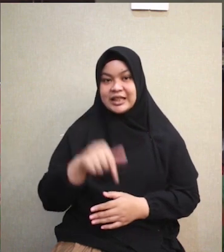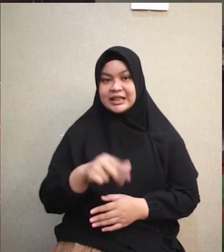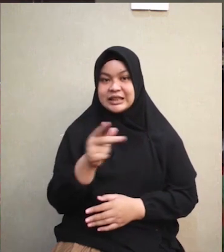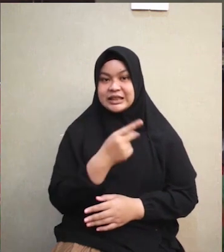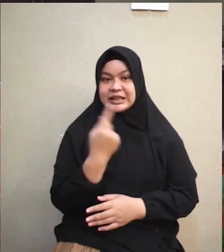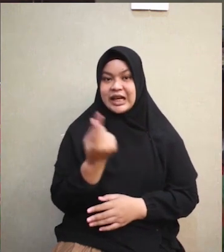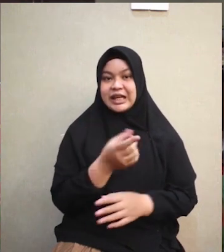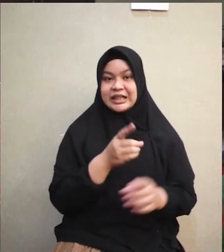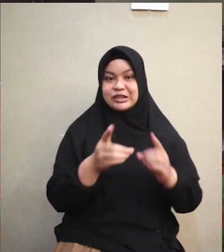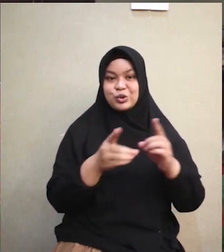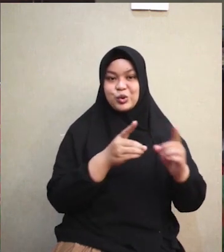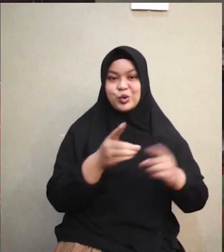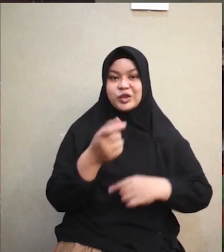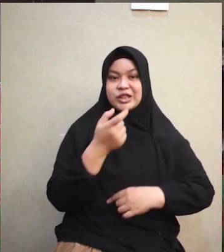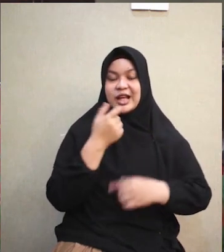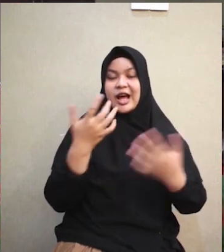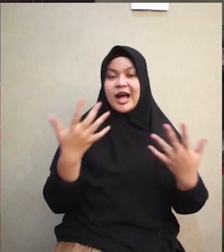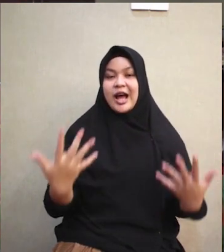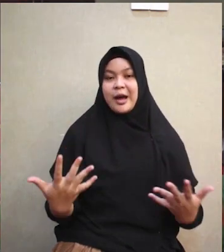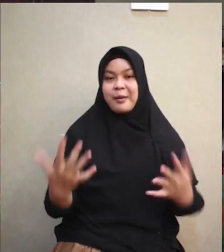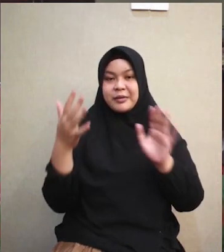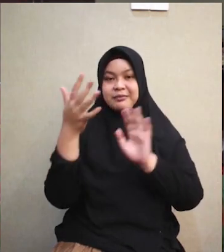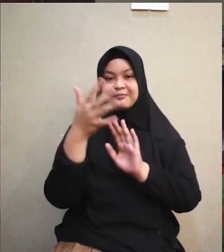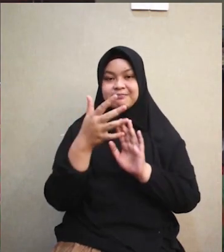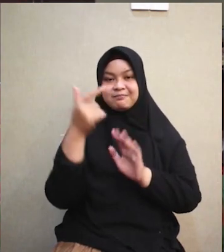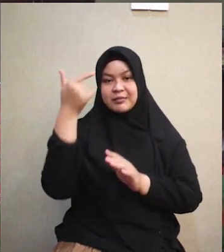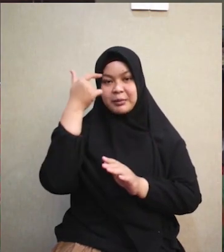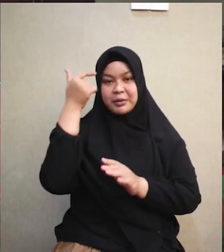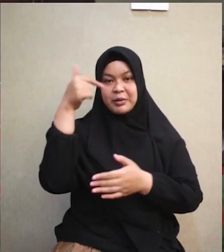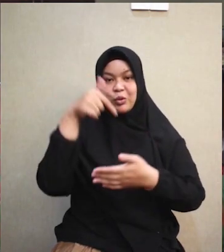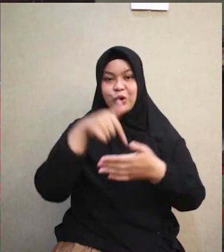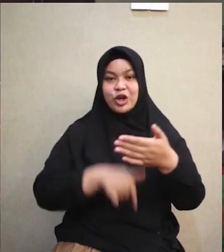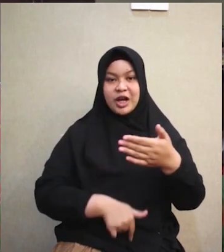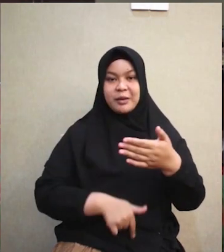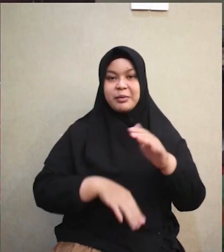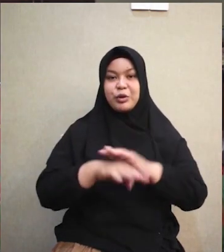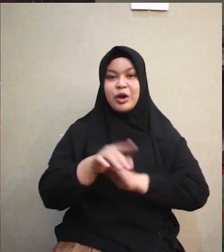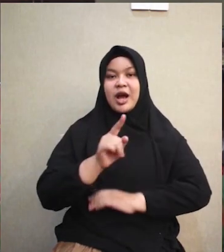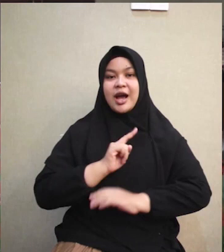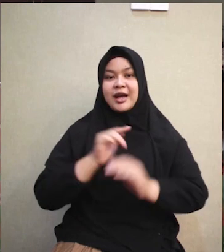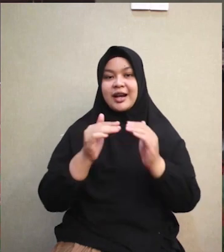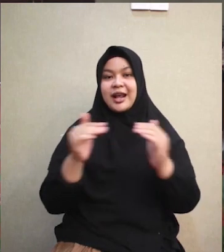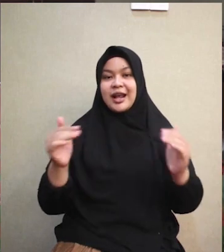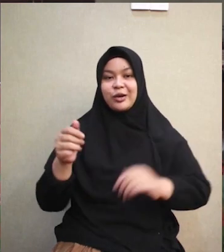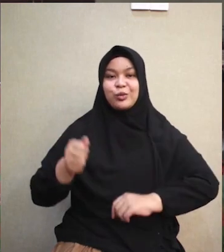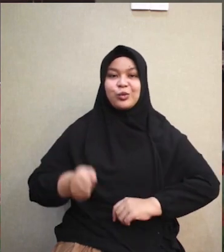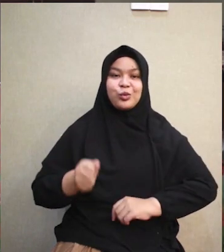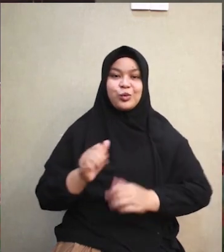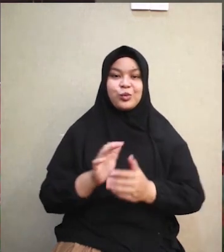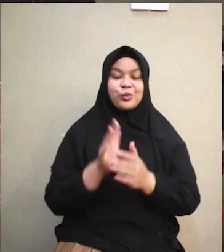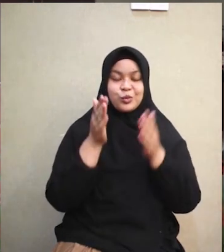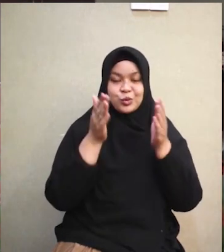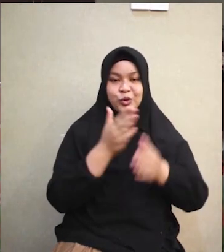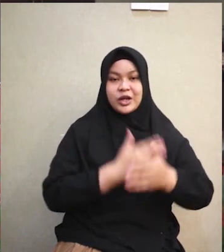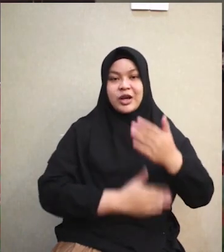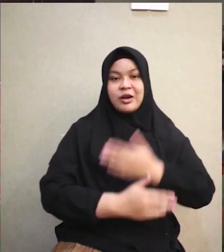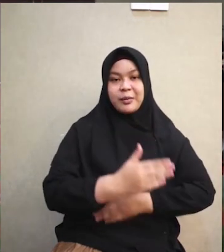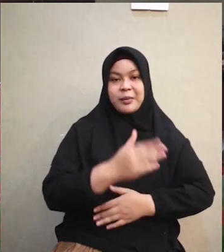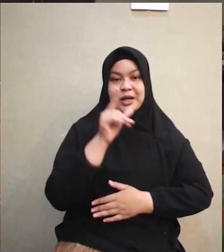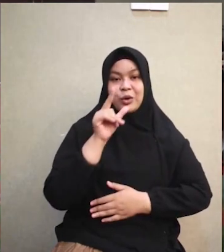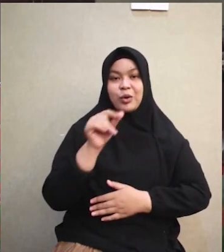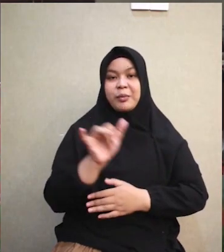terkait dengan refleksi pemenuhan hak atas keadilan dan hukum bagi defabel sejauh mana rekomendasi upr